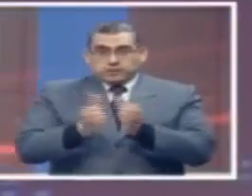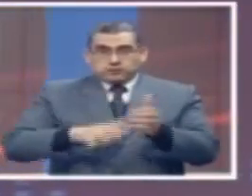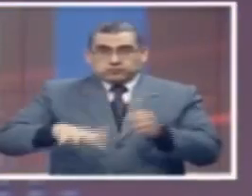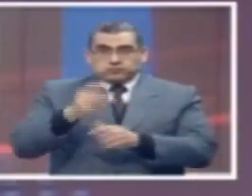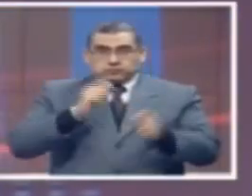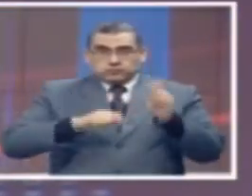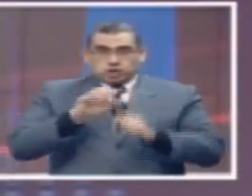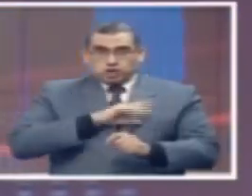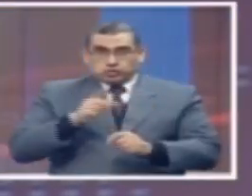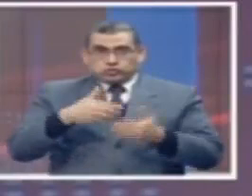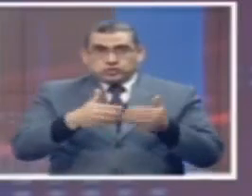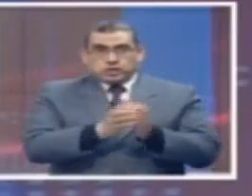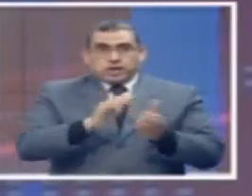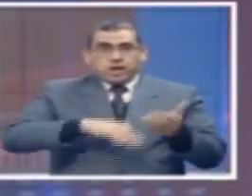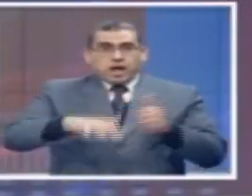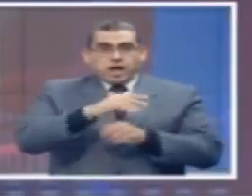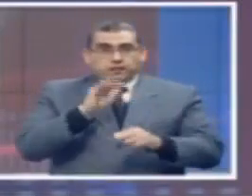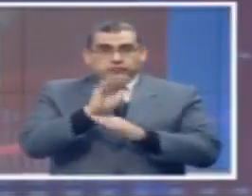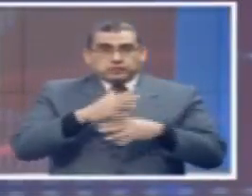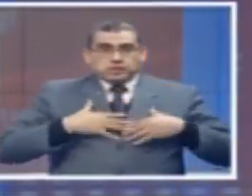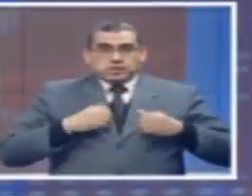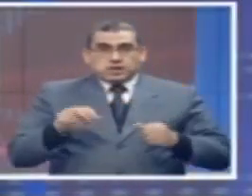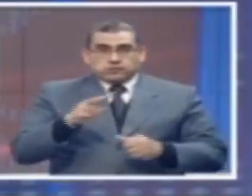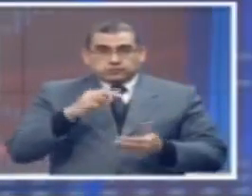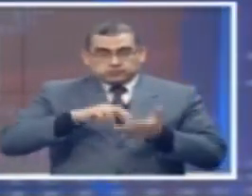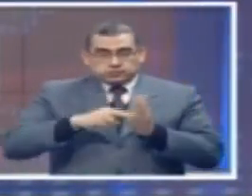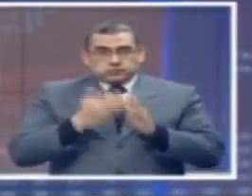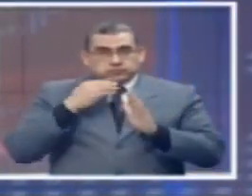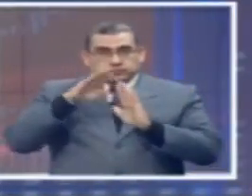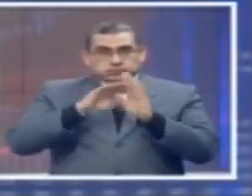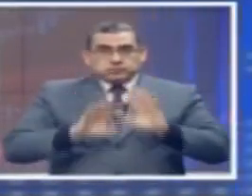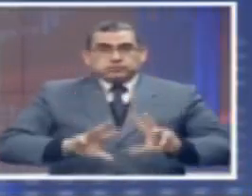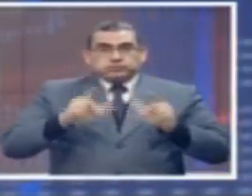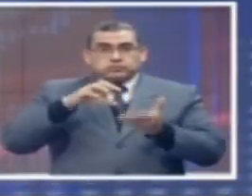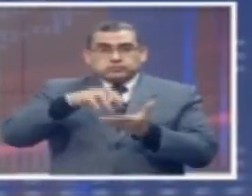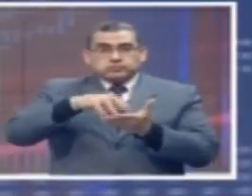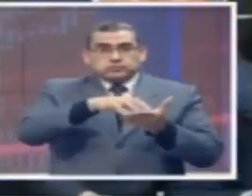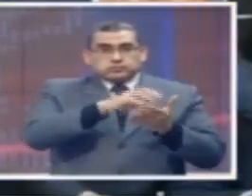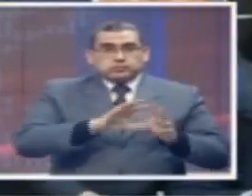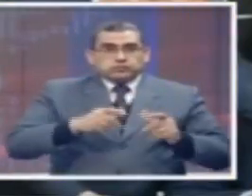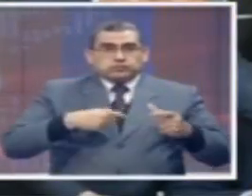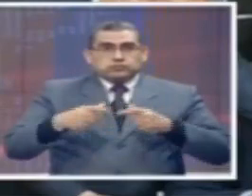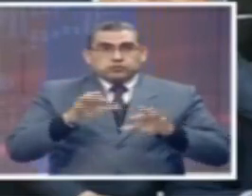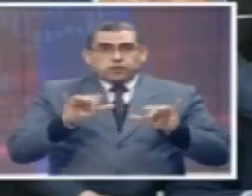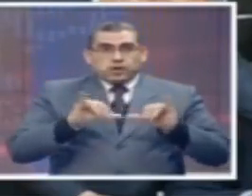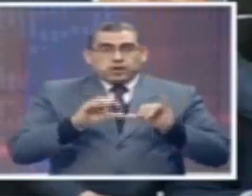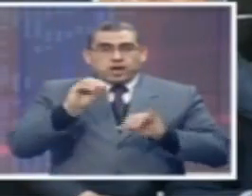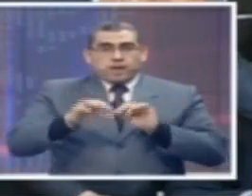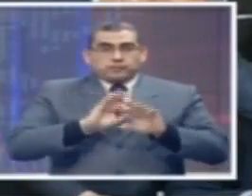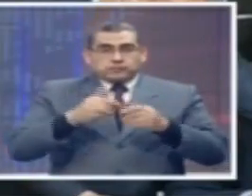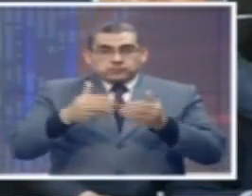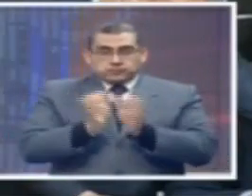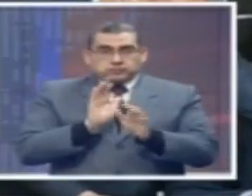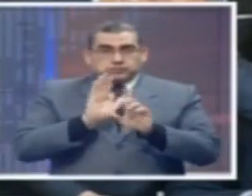القومية للإنتاج الحربي والهيئة العامة للرعاية الصحية بشأن التطوير المؤسسي والتحول الرقمي للهيئة العامة